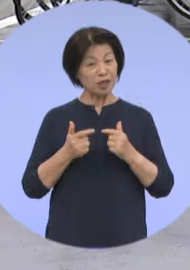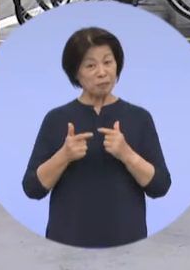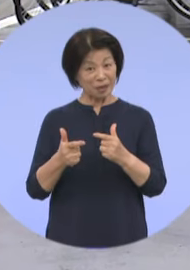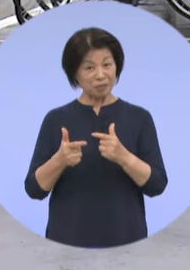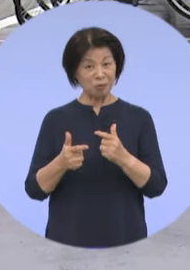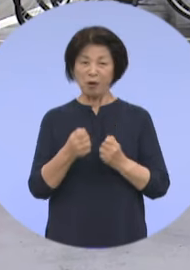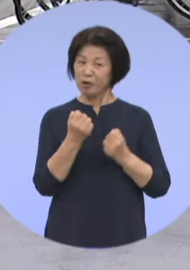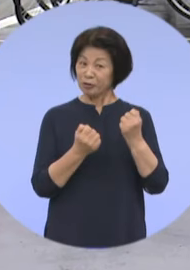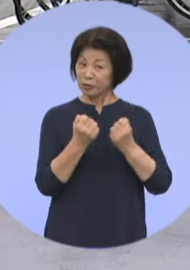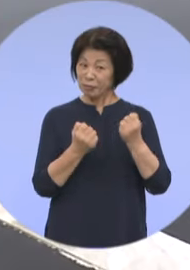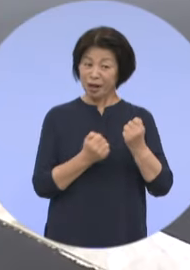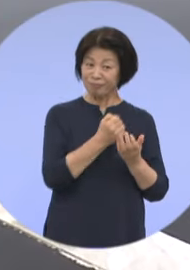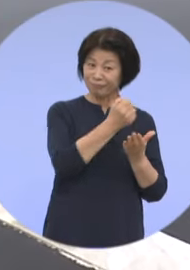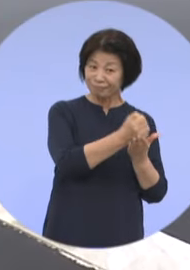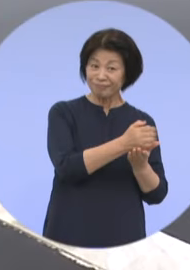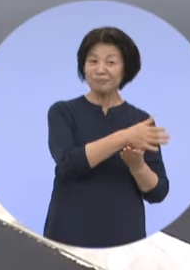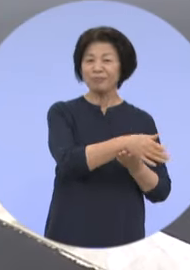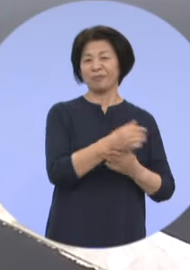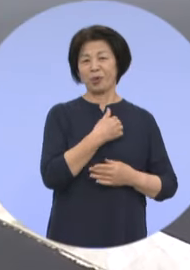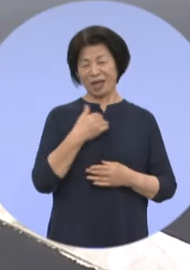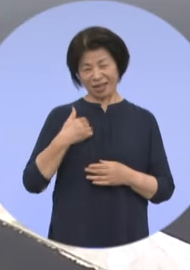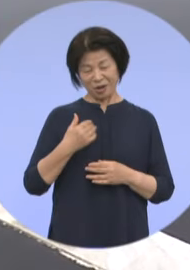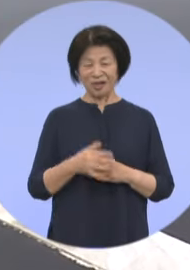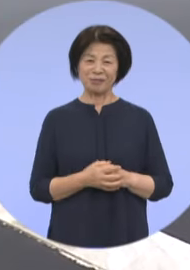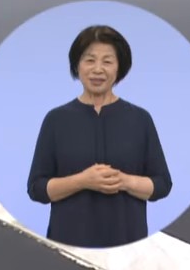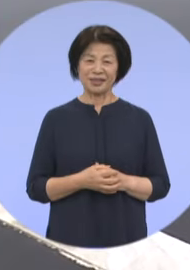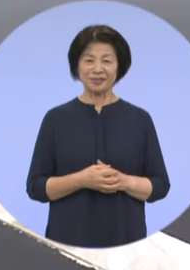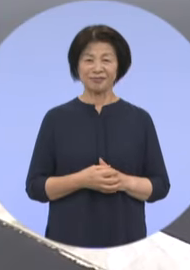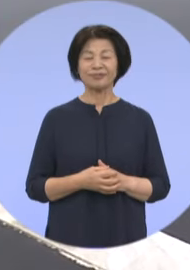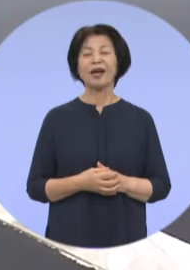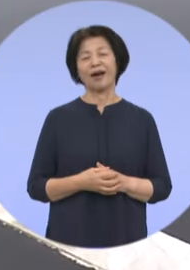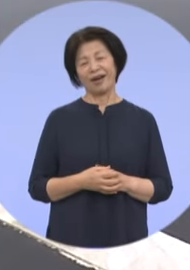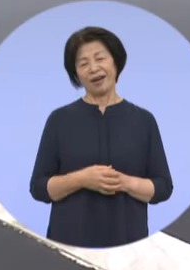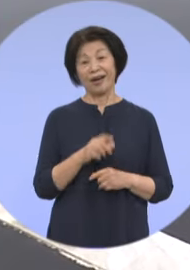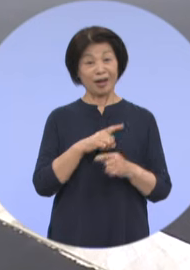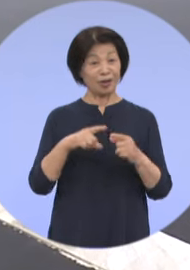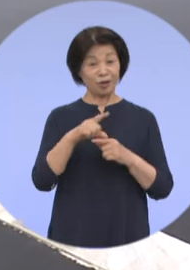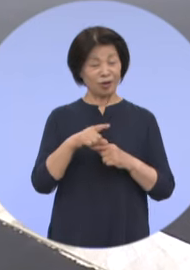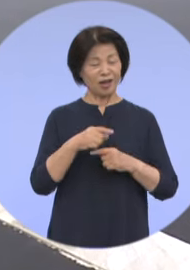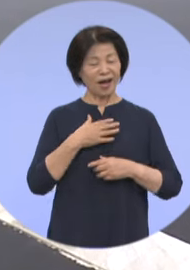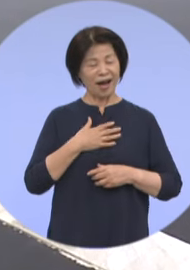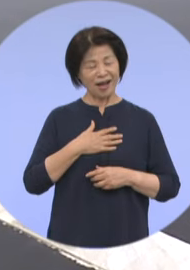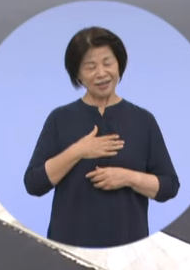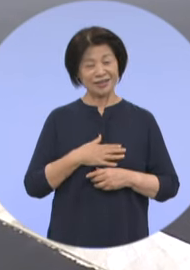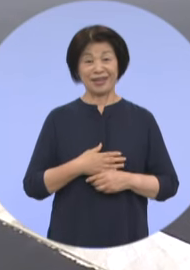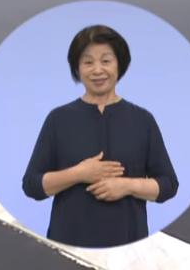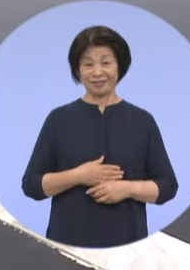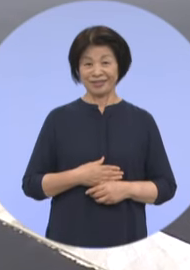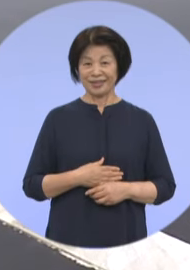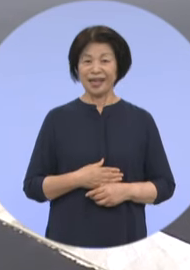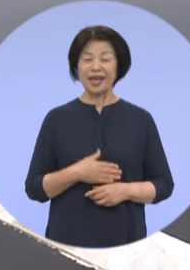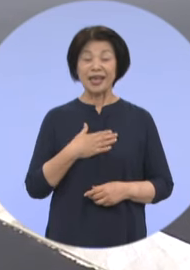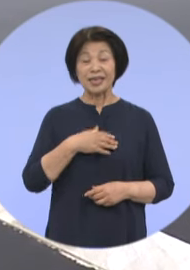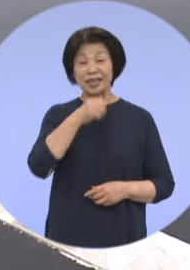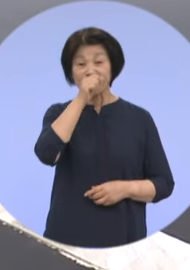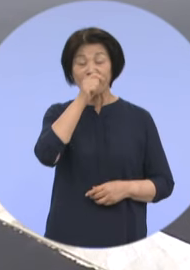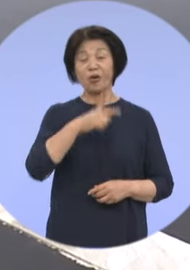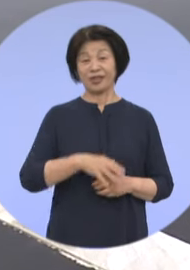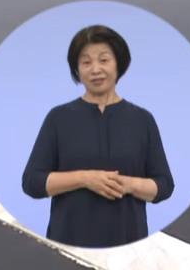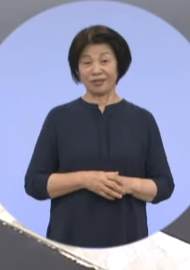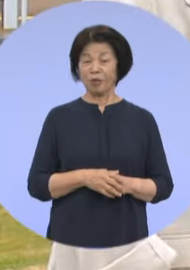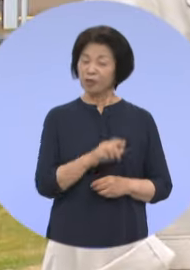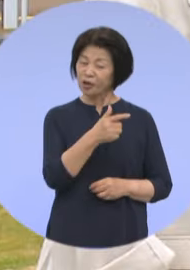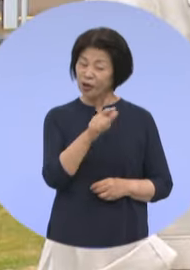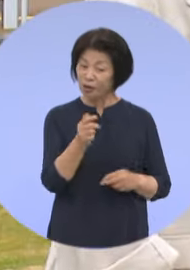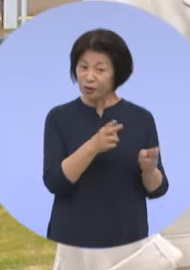の乗り入れや車での送迎ができるようになりました。 より安全に快適に利用できるようにいろいろと整備